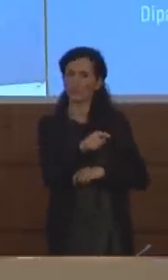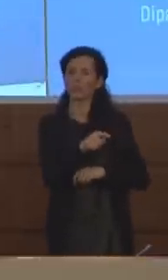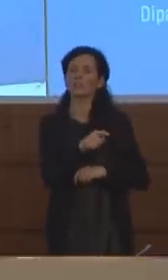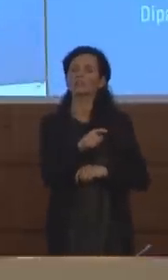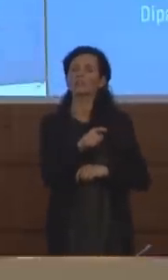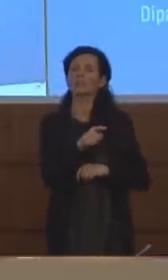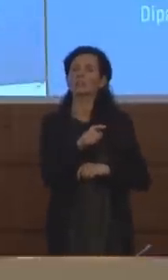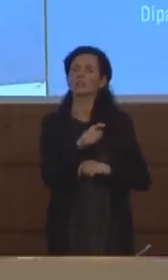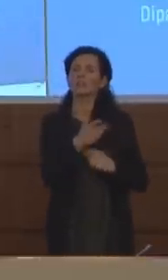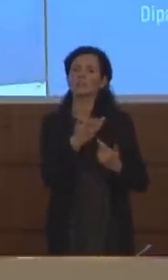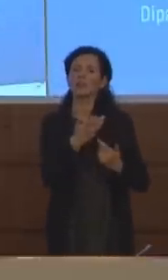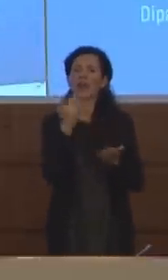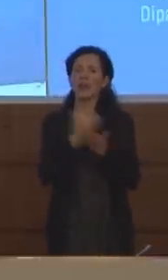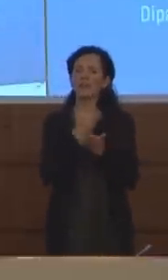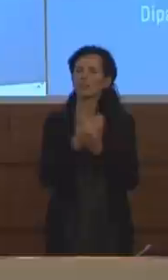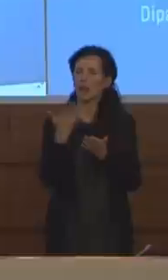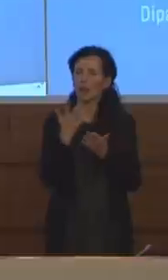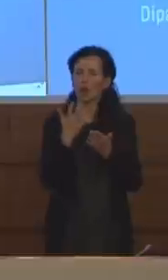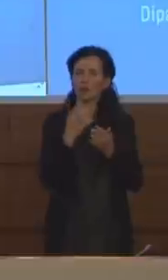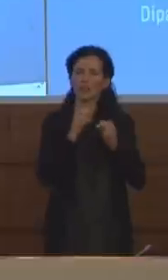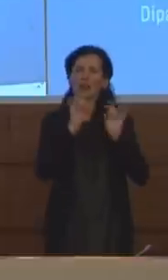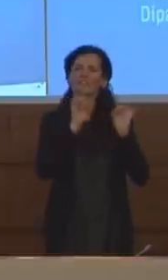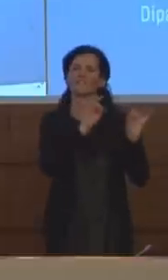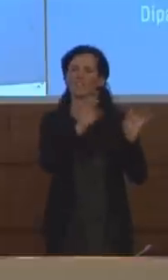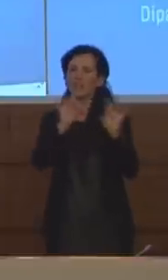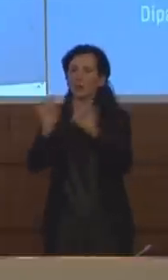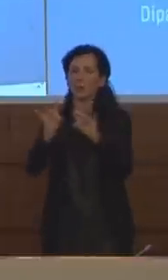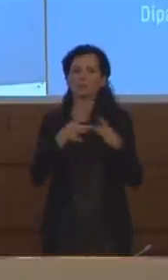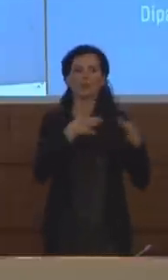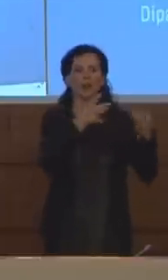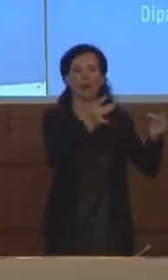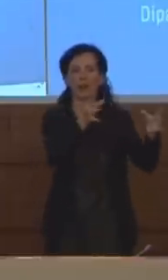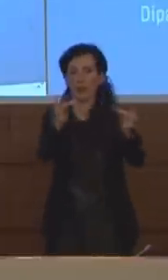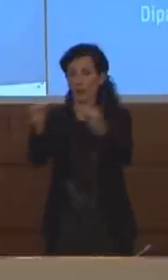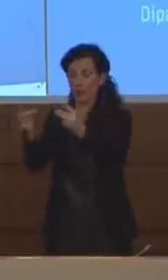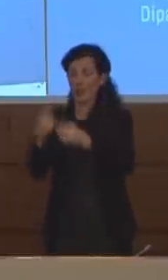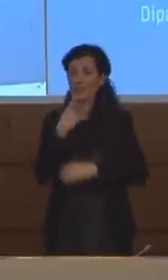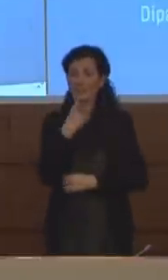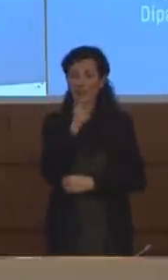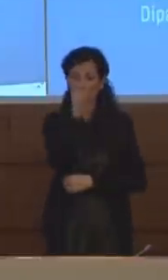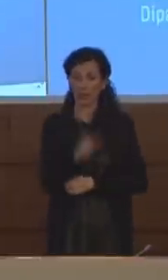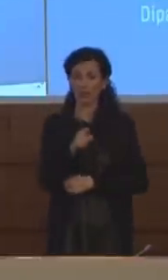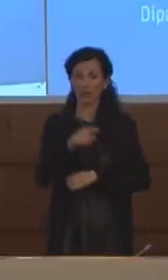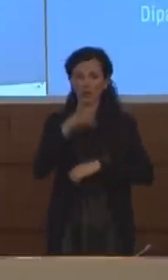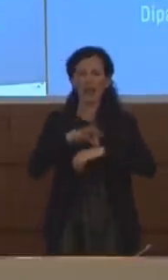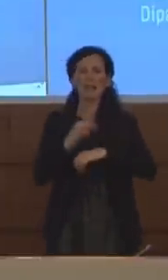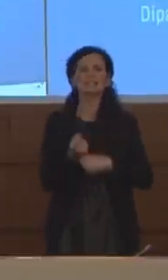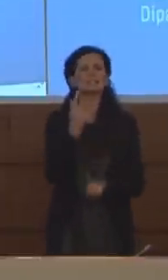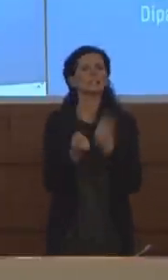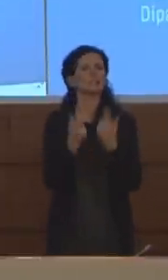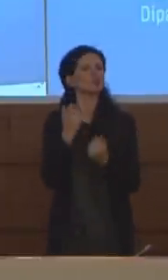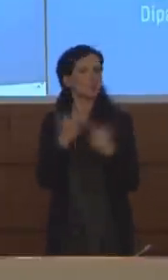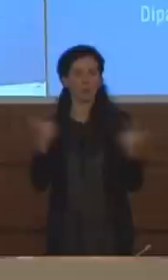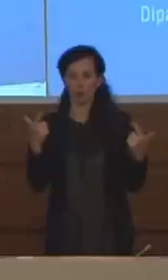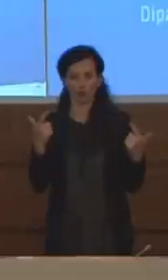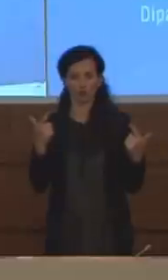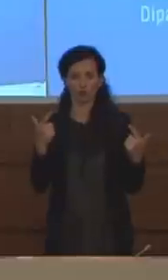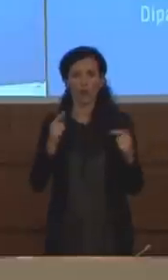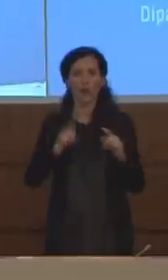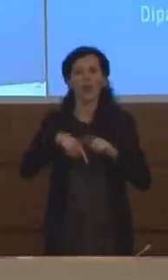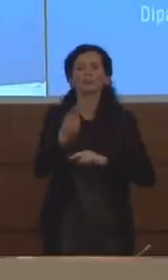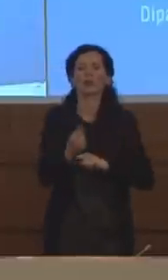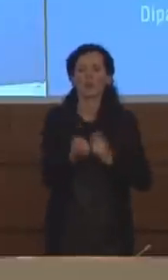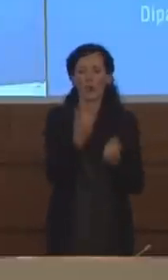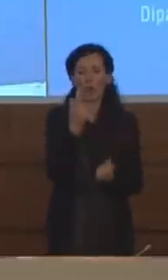nel momento la probabilità è massima nel momento in cui uno è sintomatico nelle momenti pre sintomatici c'è una probabilità che